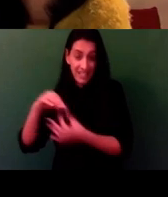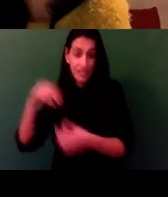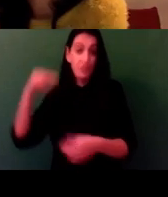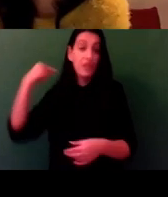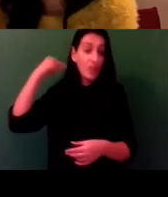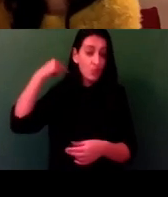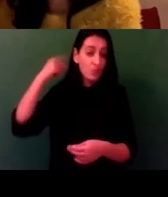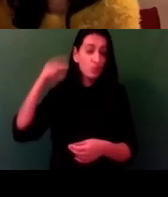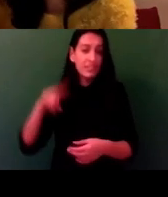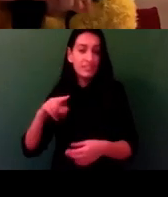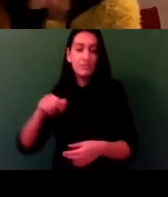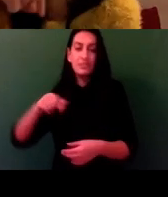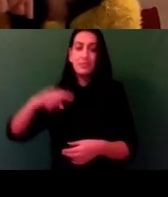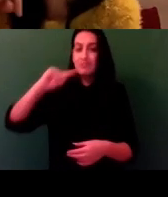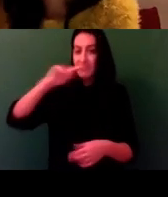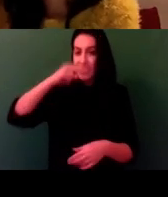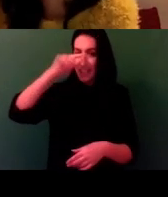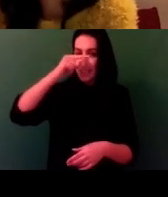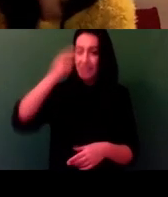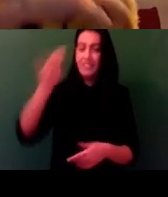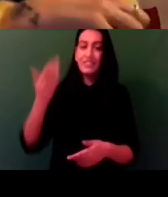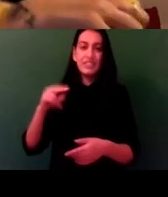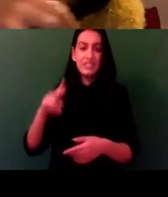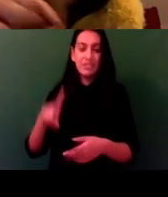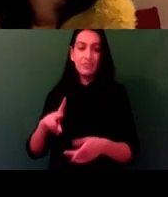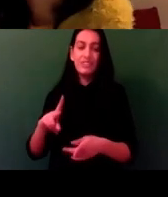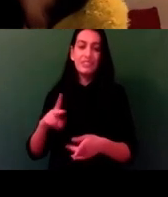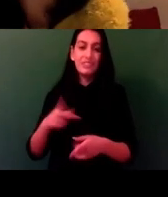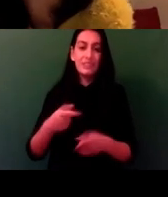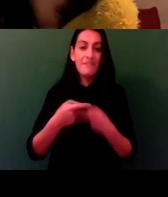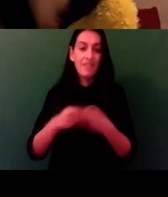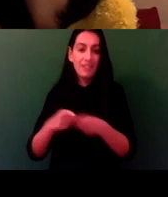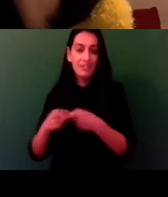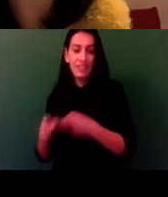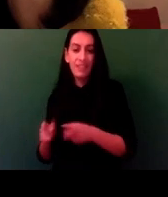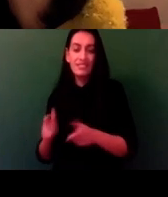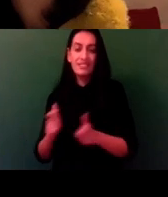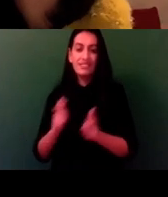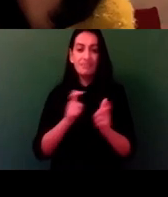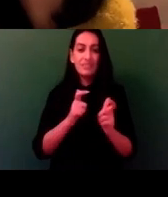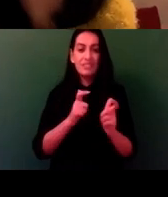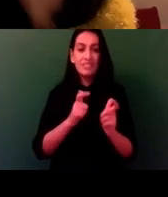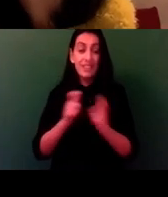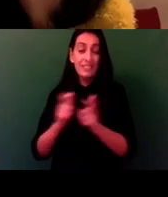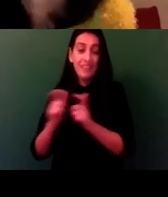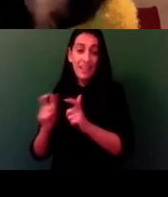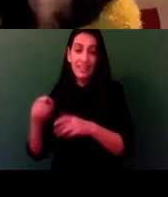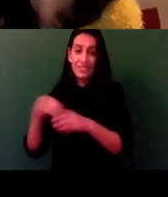tane işte başörtülü, bir tane farklı kesine, bir tane çocuk gibi böyle kategoriler oluşmaya başlıyor bir